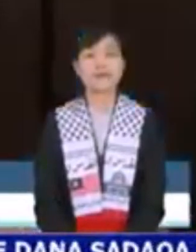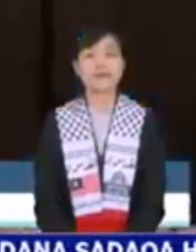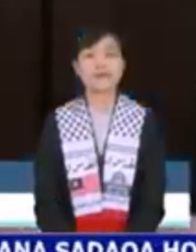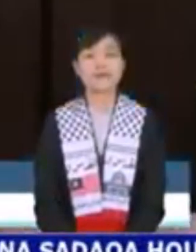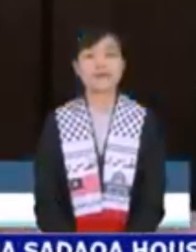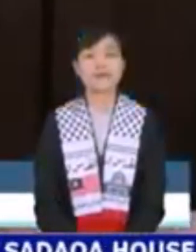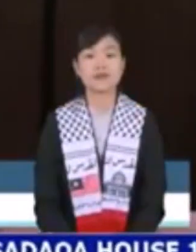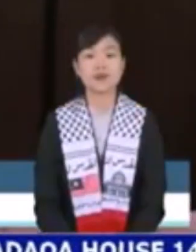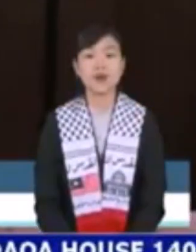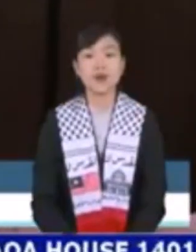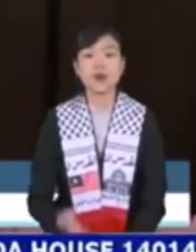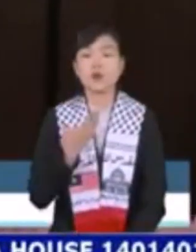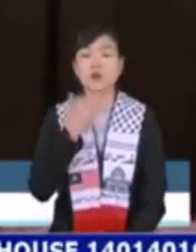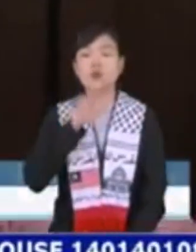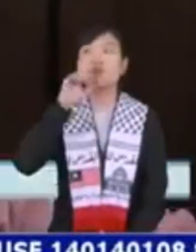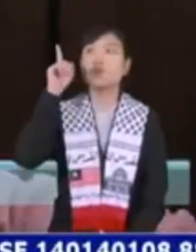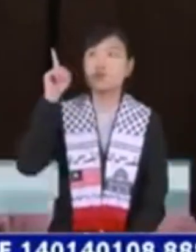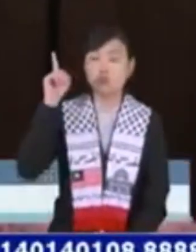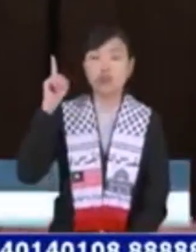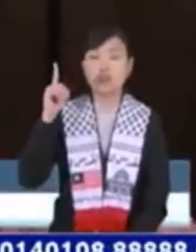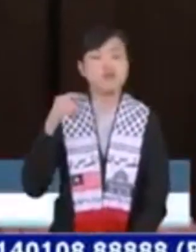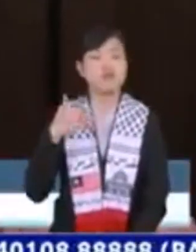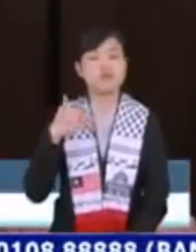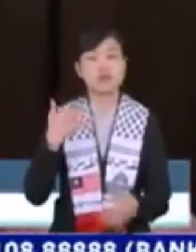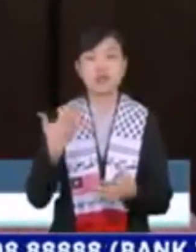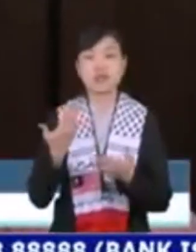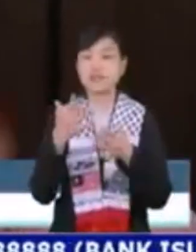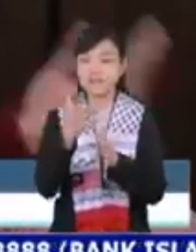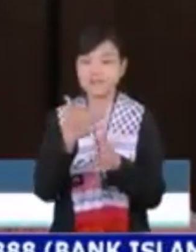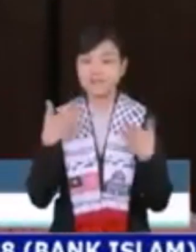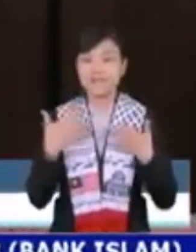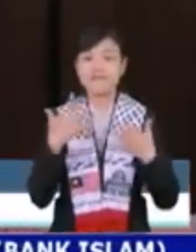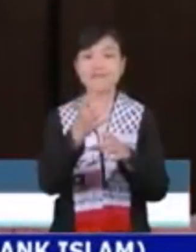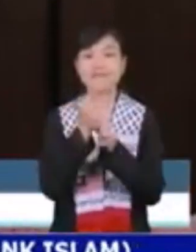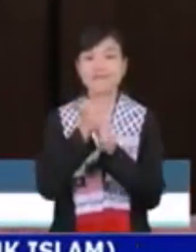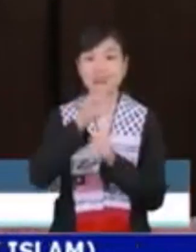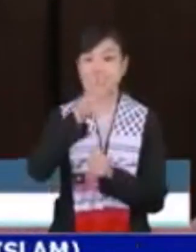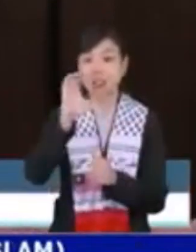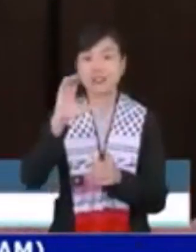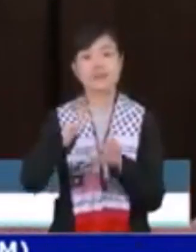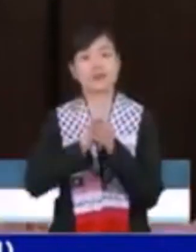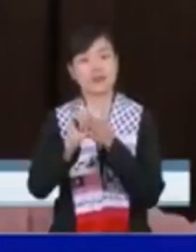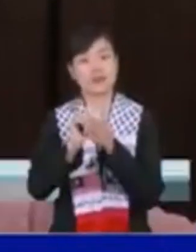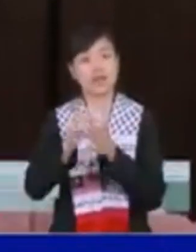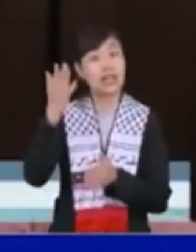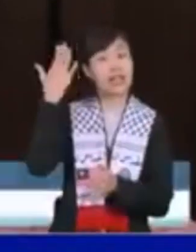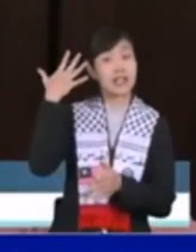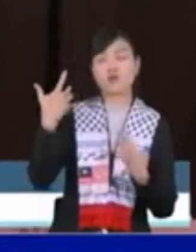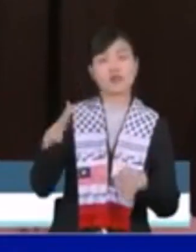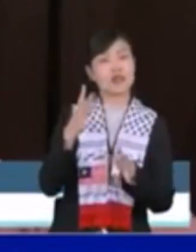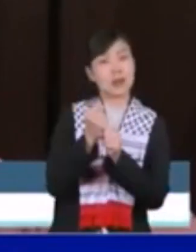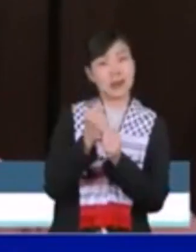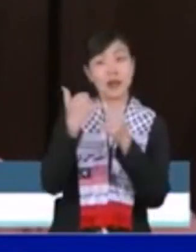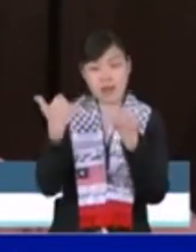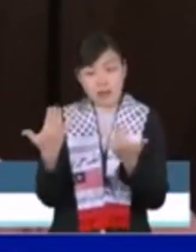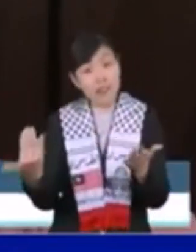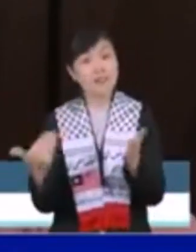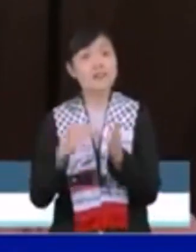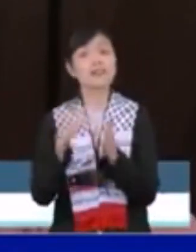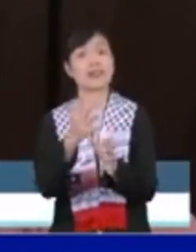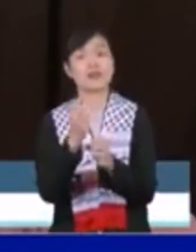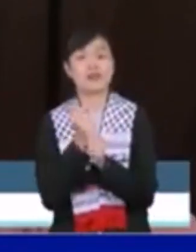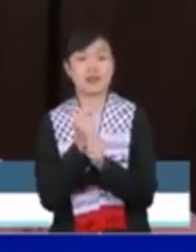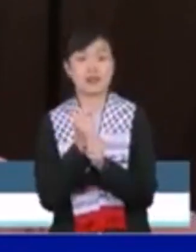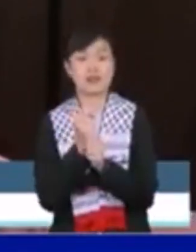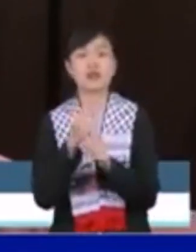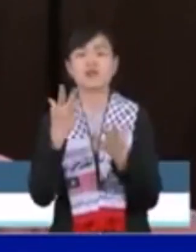Ya Allah, alhamdulillah, memang tak sangkalah sebenarnya dapat RM500 ni, sebab sebelum ni kan dah dapat, ni dah dapat lagi kan. Ha, yelah, kita kan nak balik